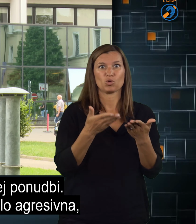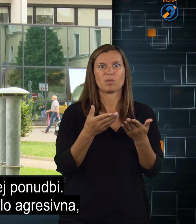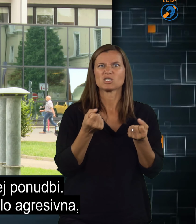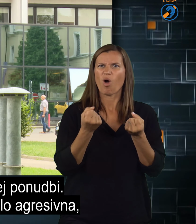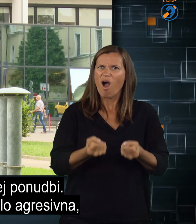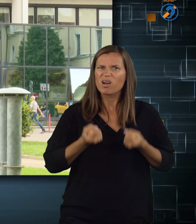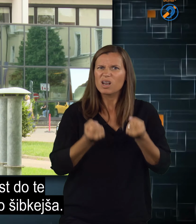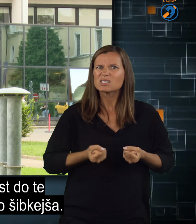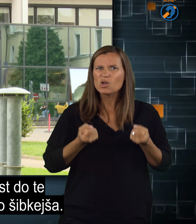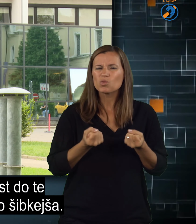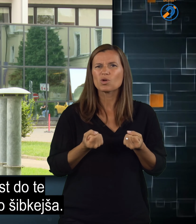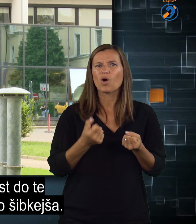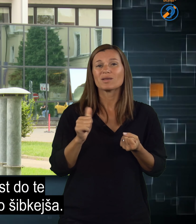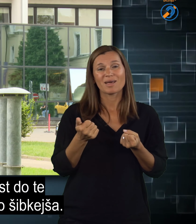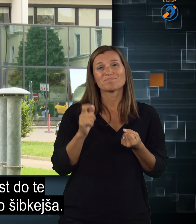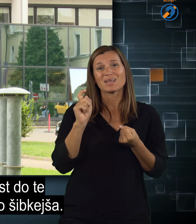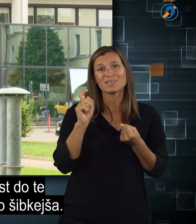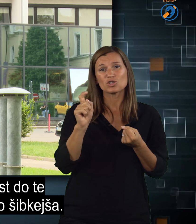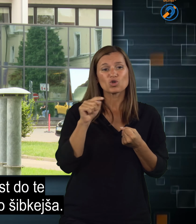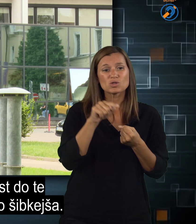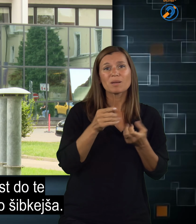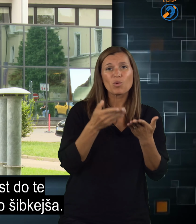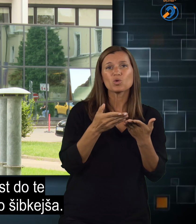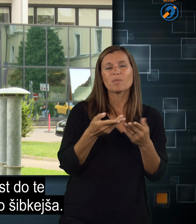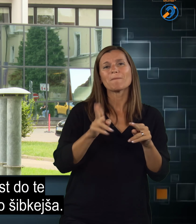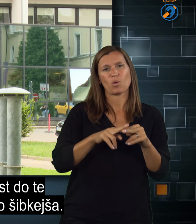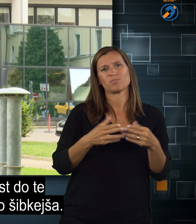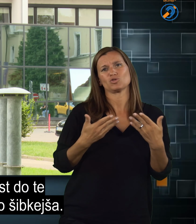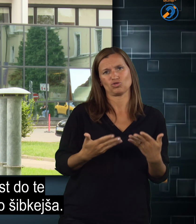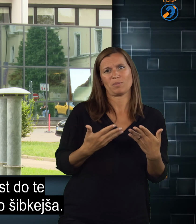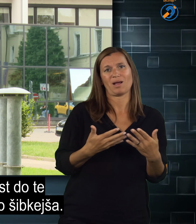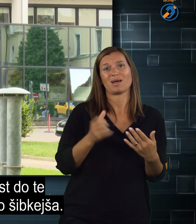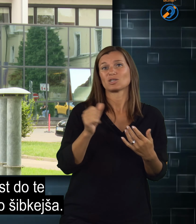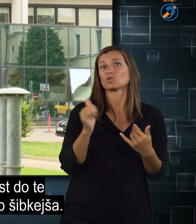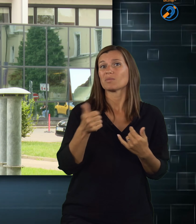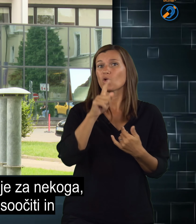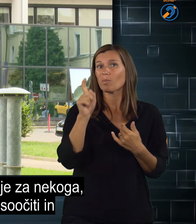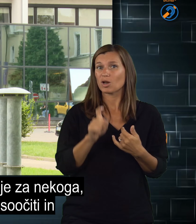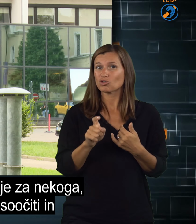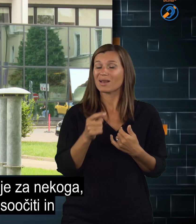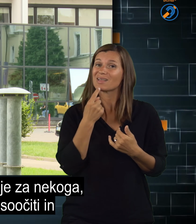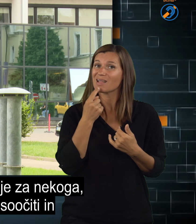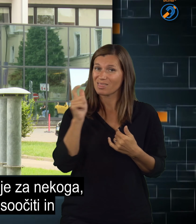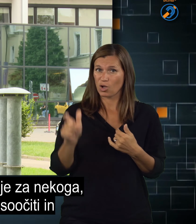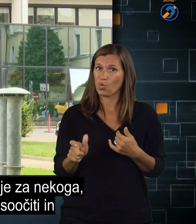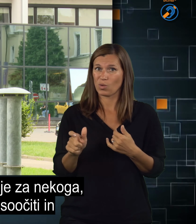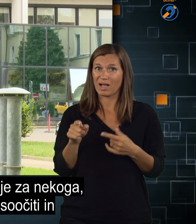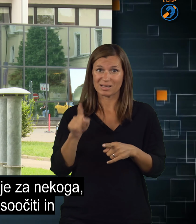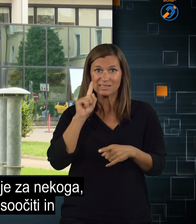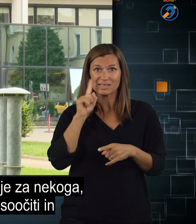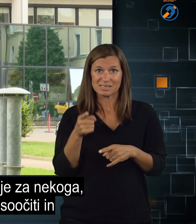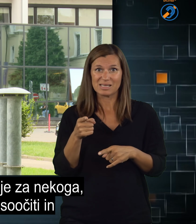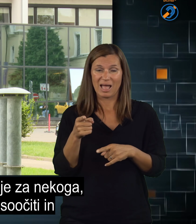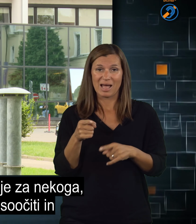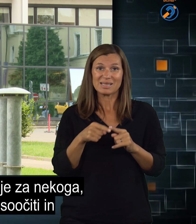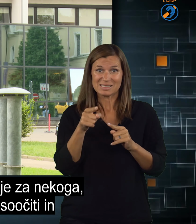zelo agresivna, je kritičnost do te ponudbe bistveno bolj šibka. In tle je spet vprašanje za nekoga, ki